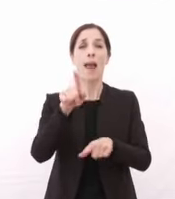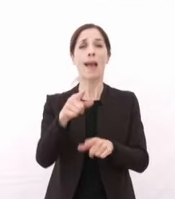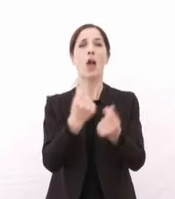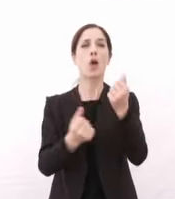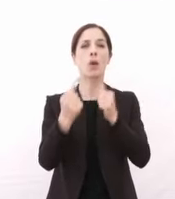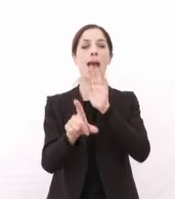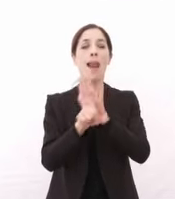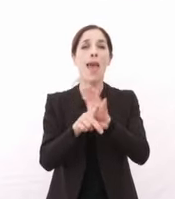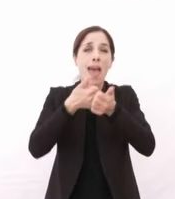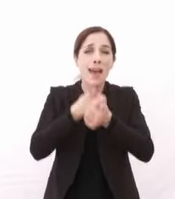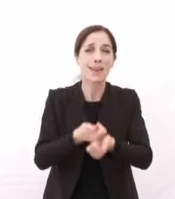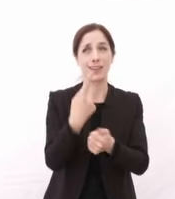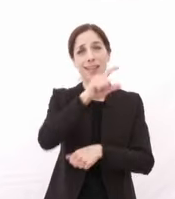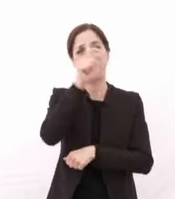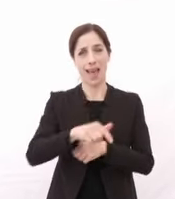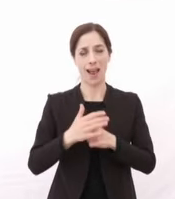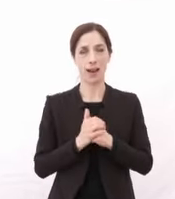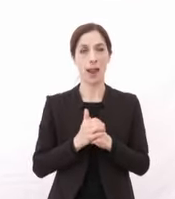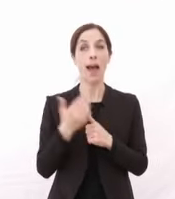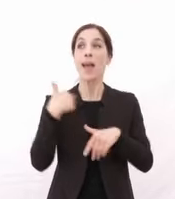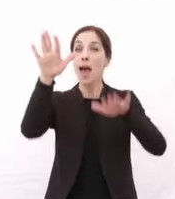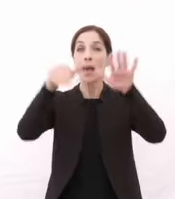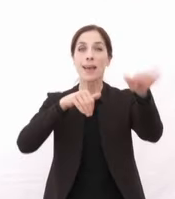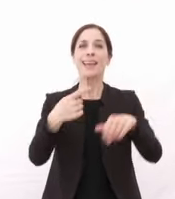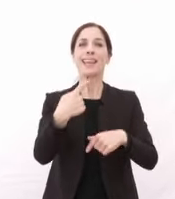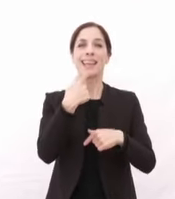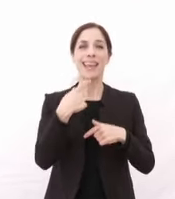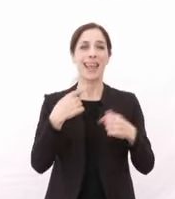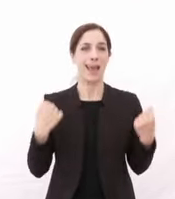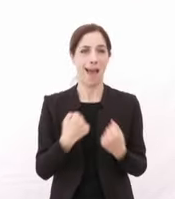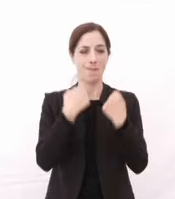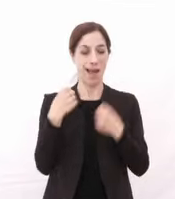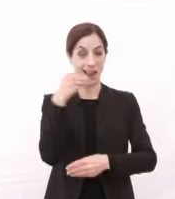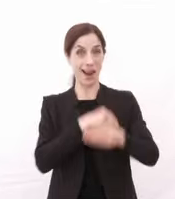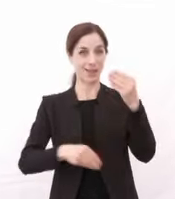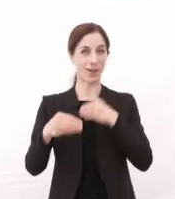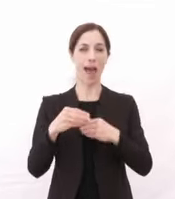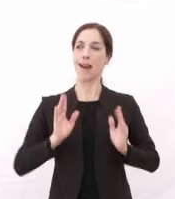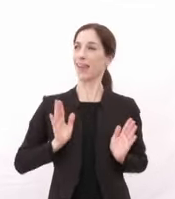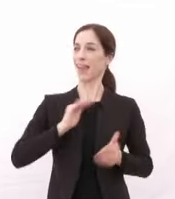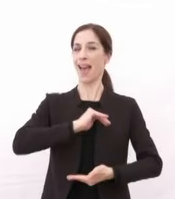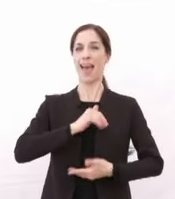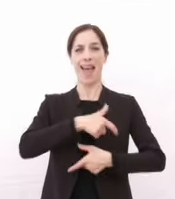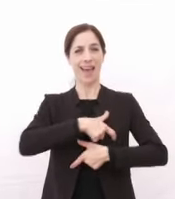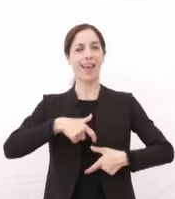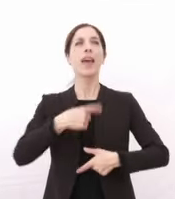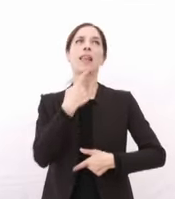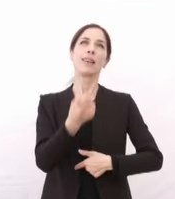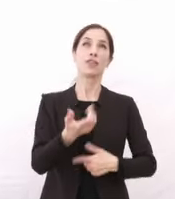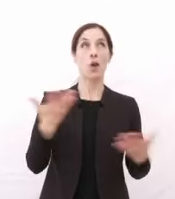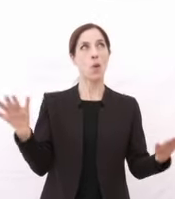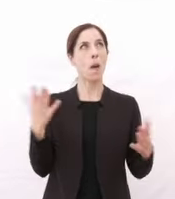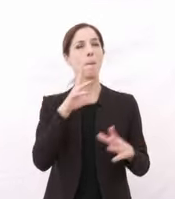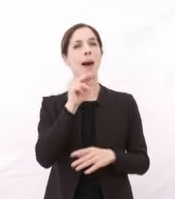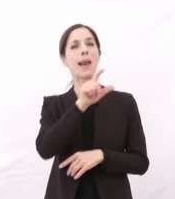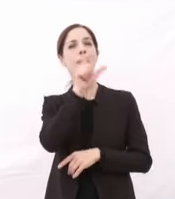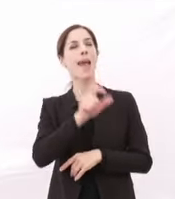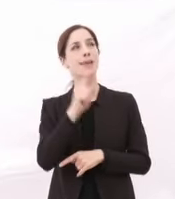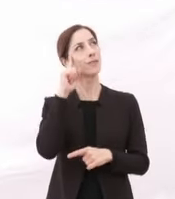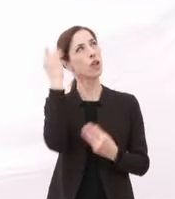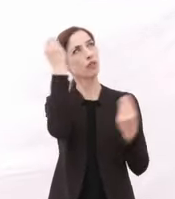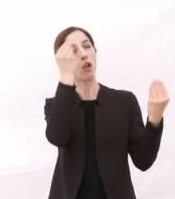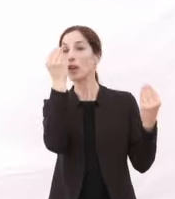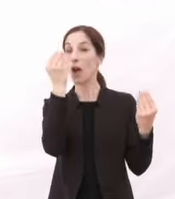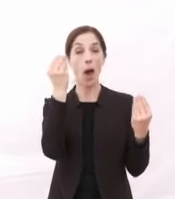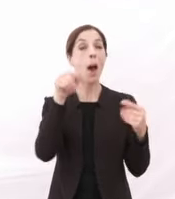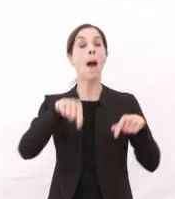che chiede a chi si candida di parlarne nelle campagne elettorali, di non parlare del paese del libro dei sogni, ma di un paese che ha